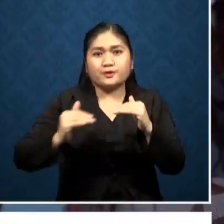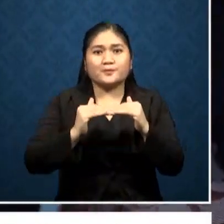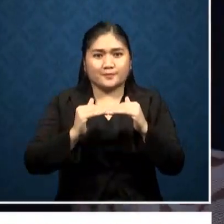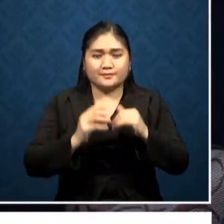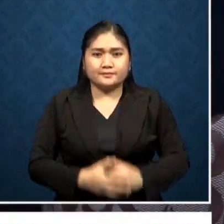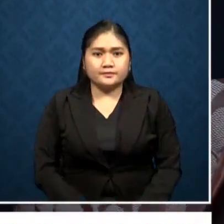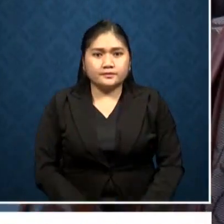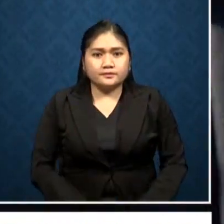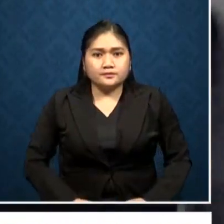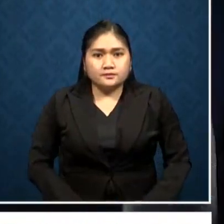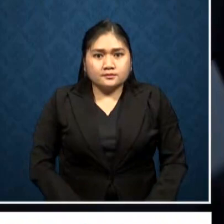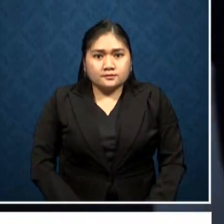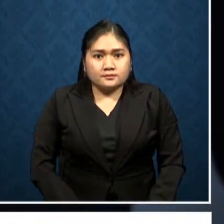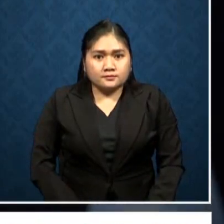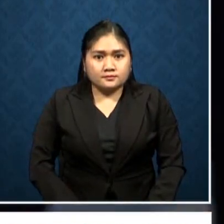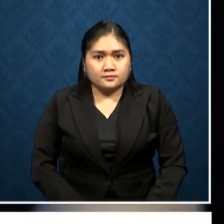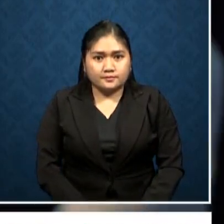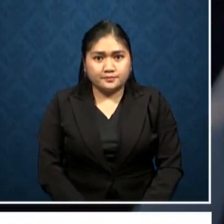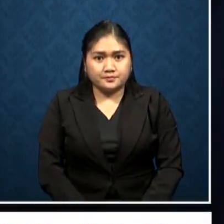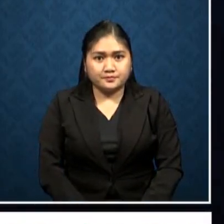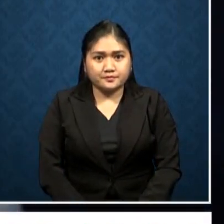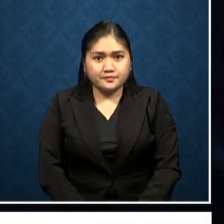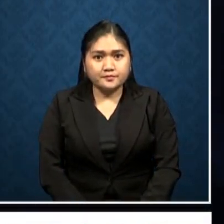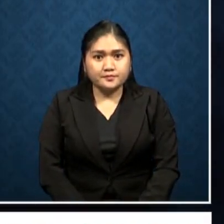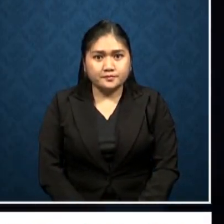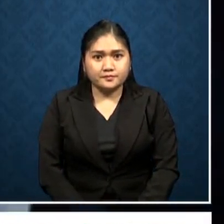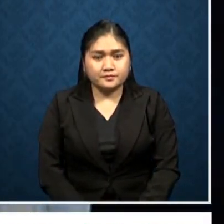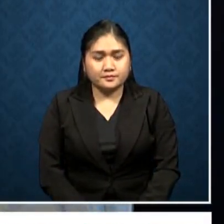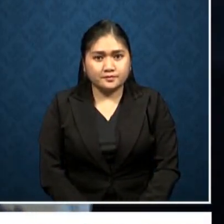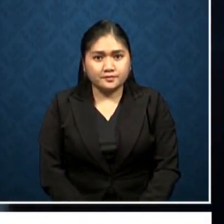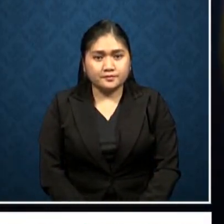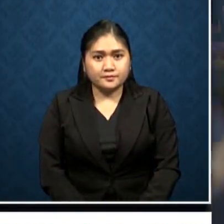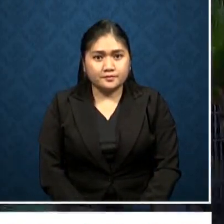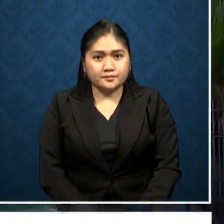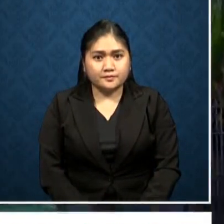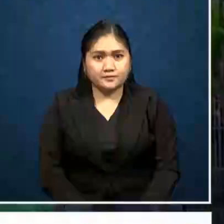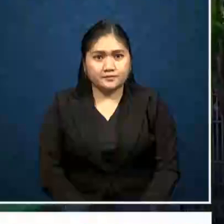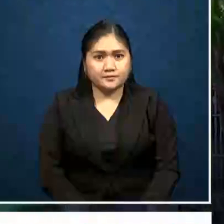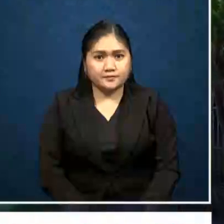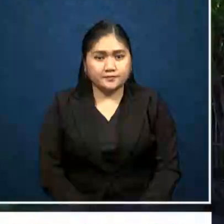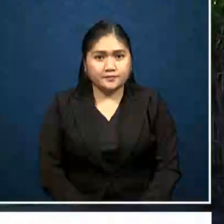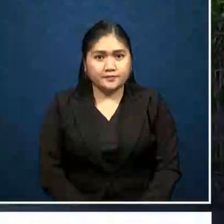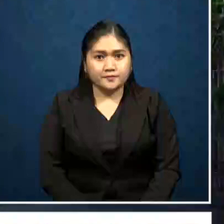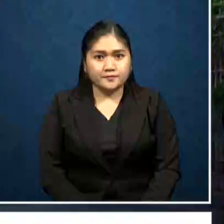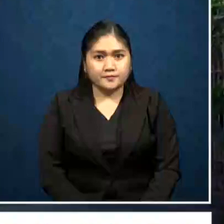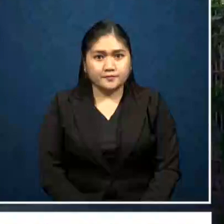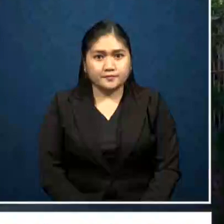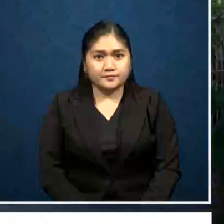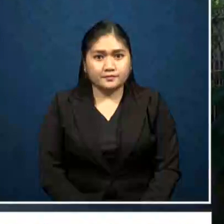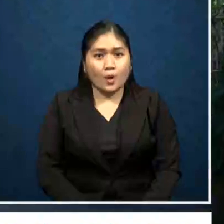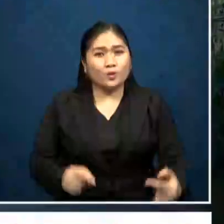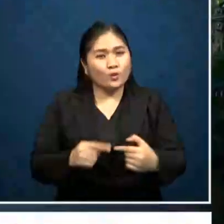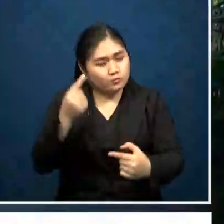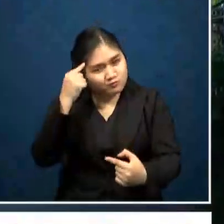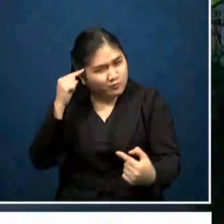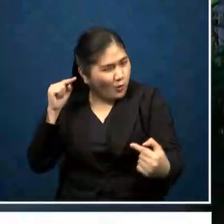วยความ